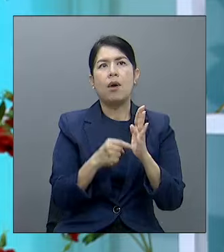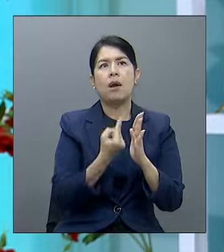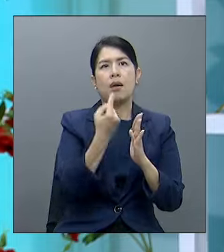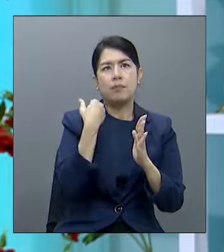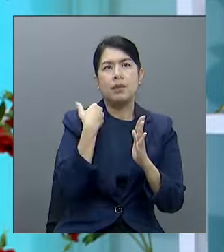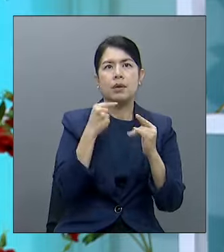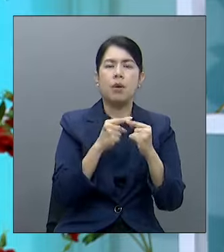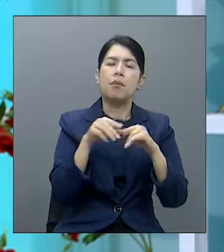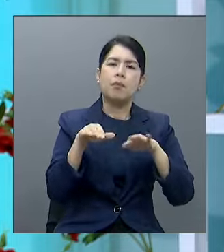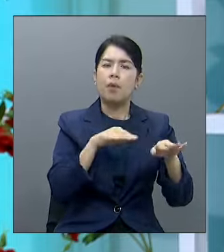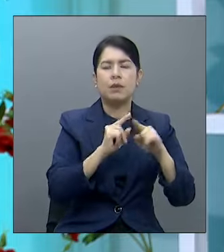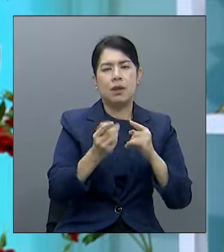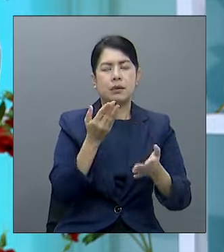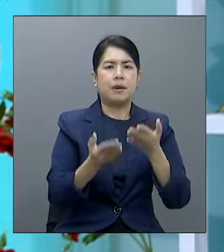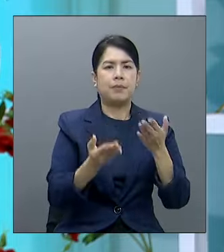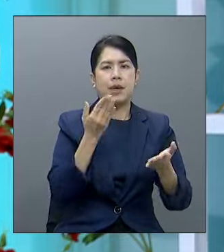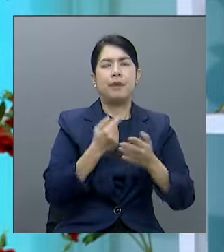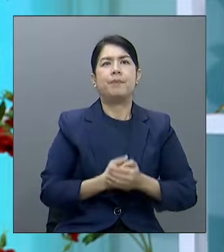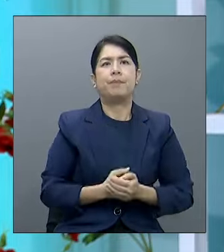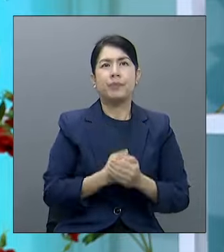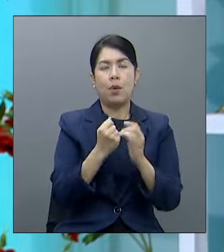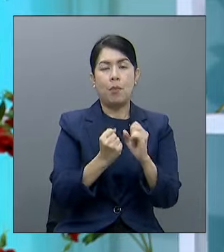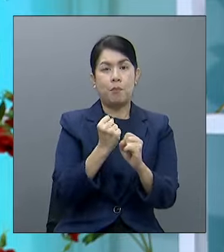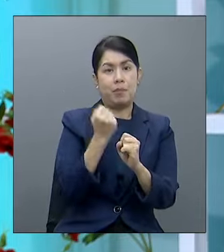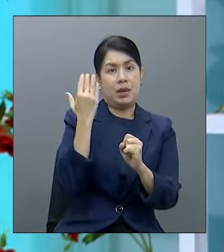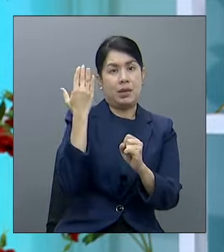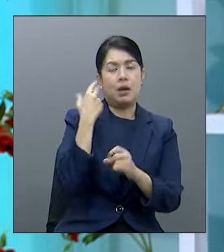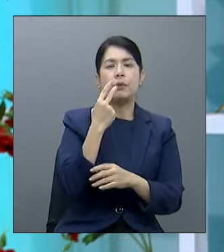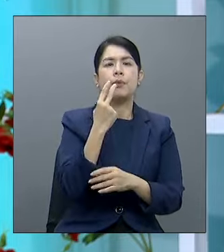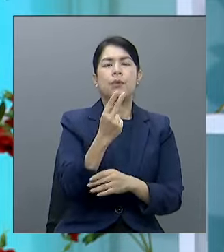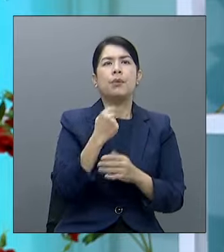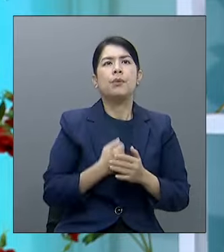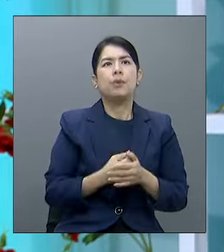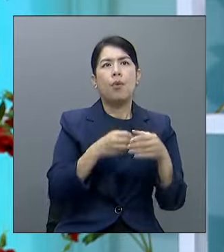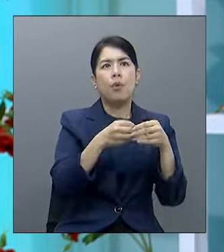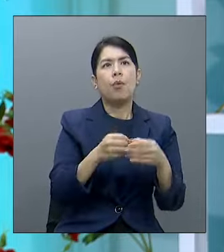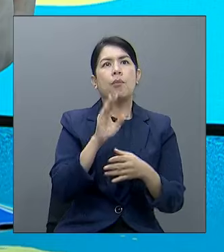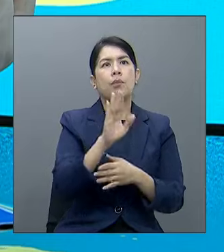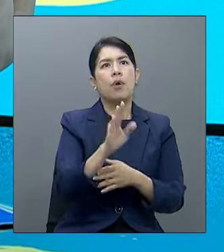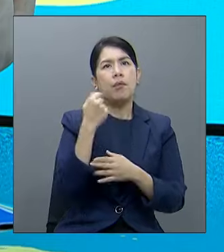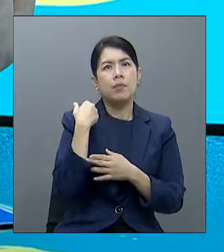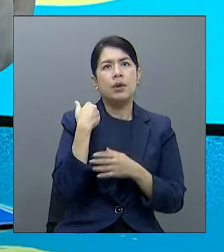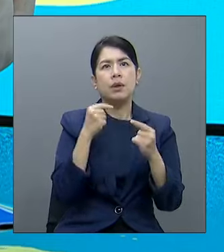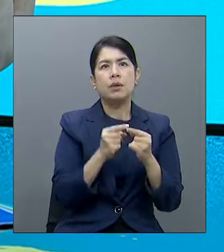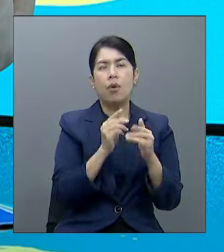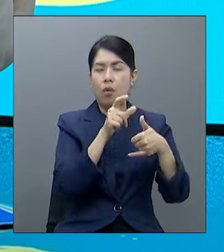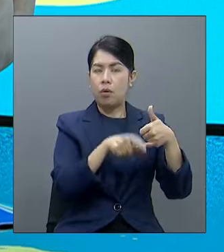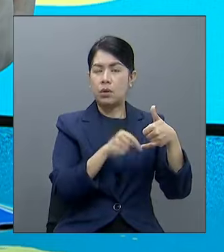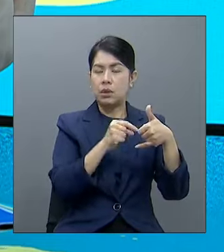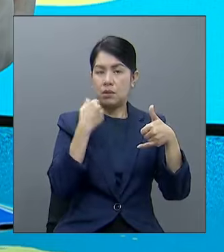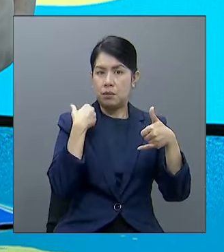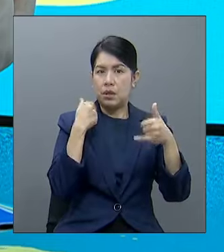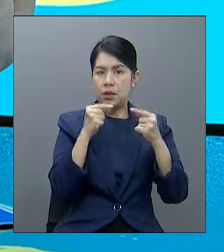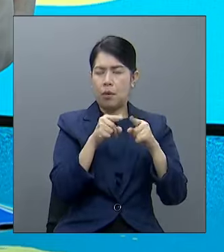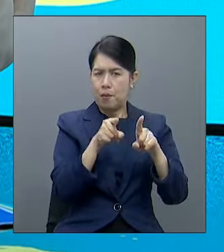ลังแล้วก็ตอนนี้ค่ะเมื่อปีที่แล้วทุกคนจะเห็นทูตนฤมิตเดินทางไปทั่วกทม.ทูตนฤมิตเนี่ยเป็นสั